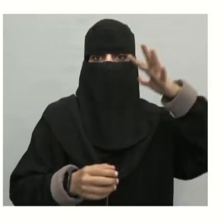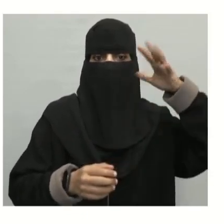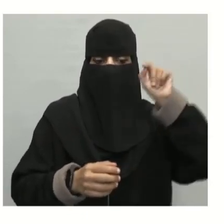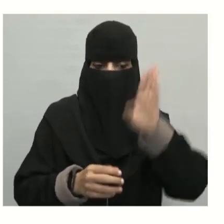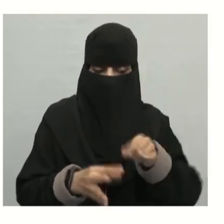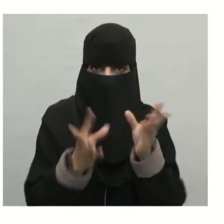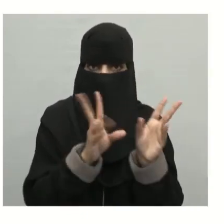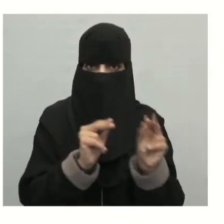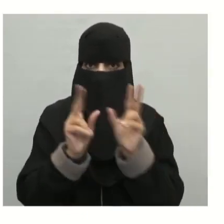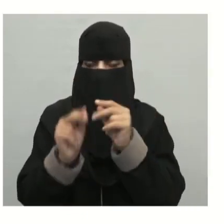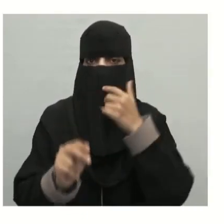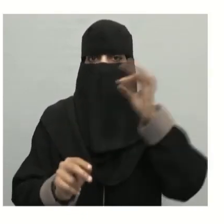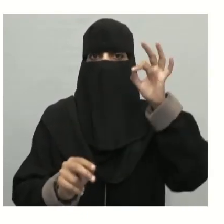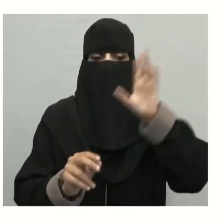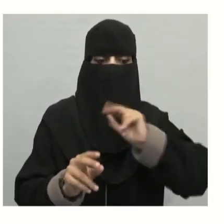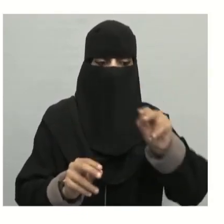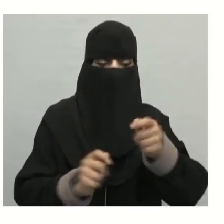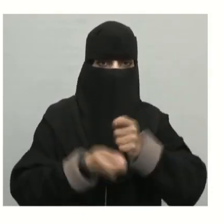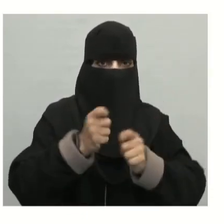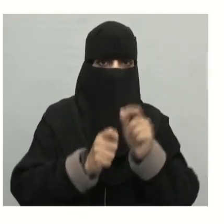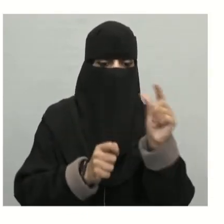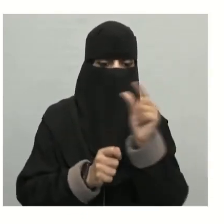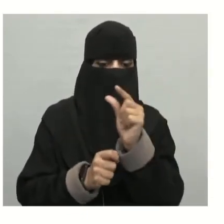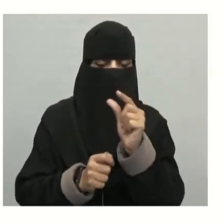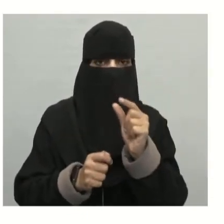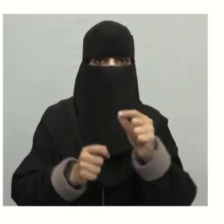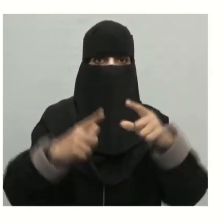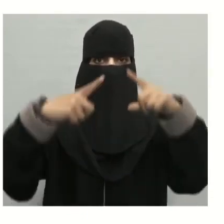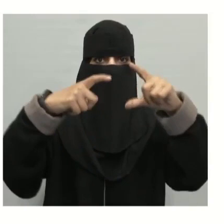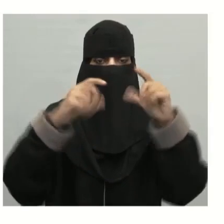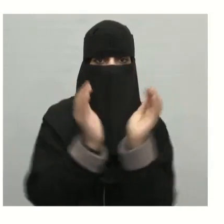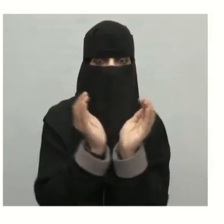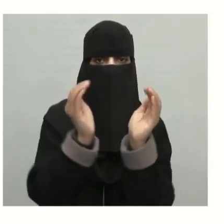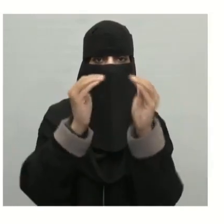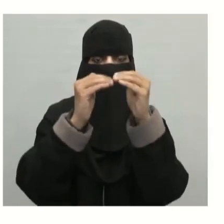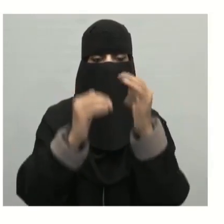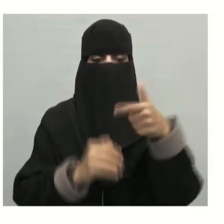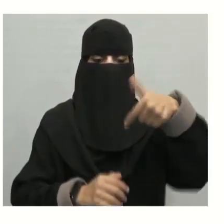فلزي ذهبي اللون يتشكل من بلورات سداسيه الاوجه